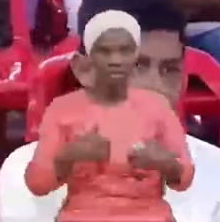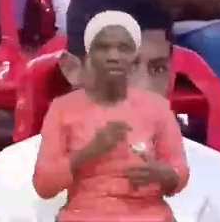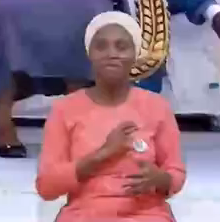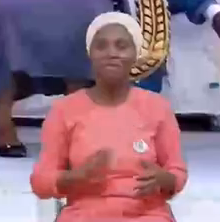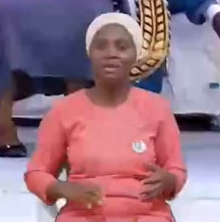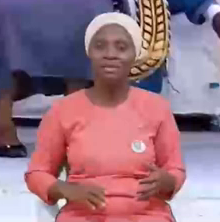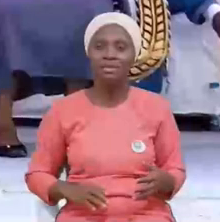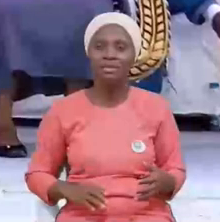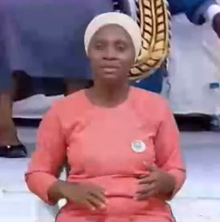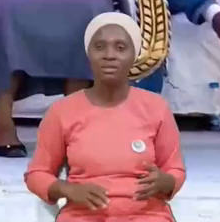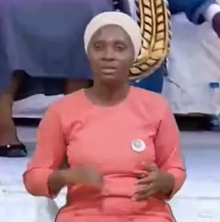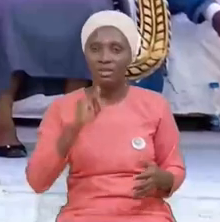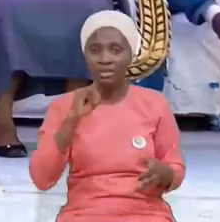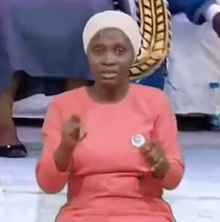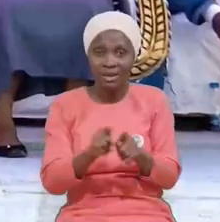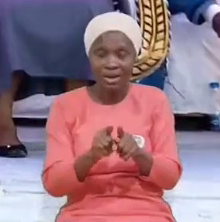il y a un zéro.